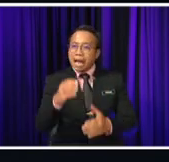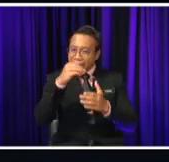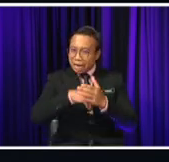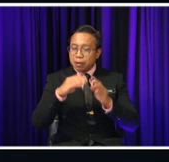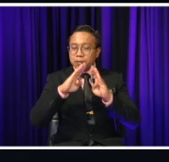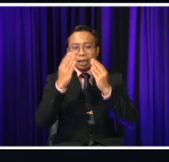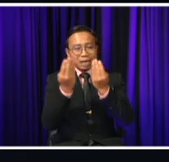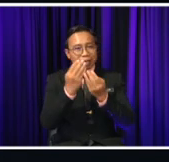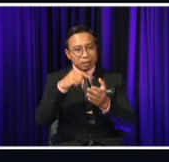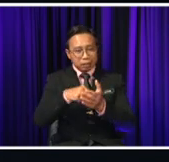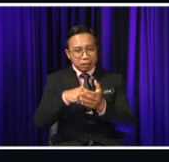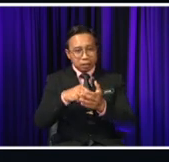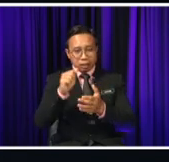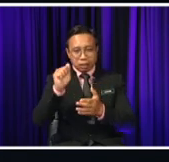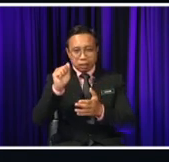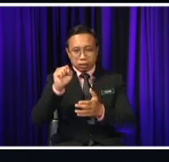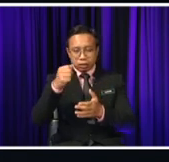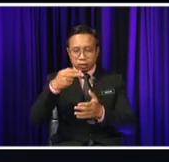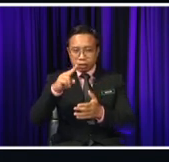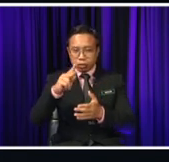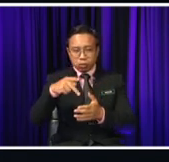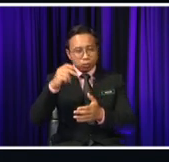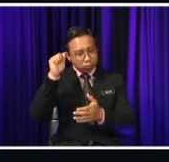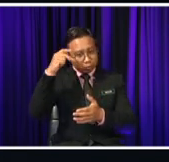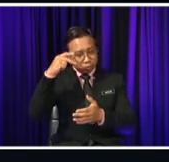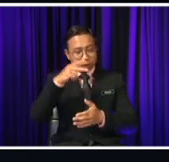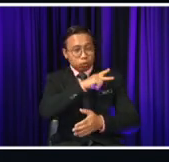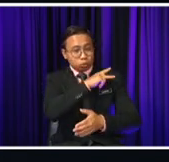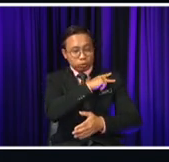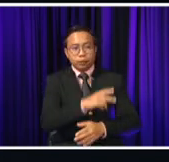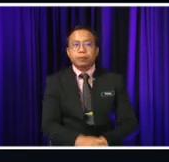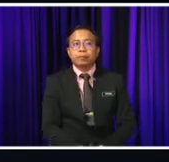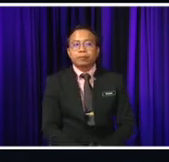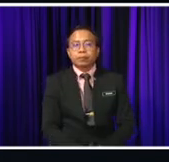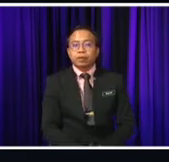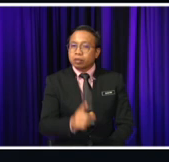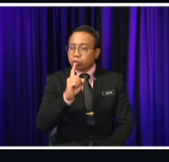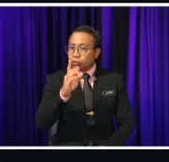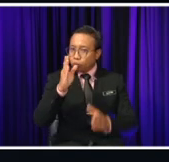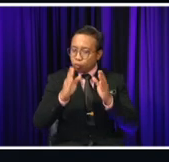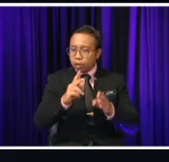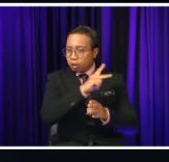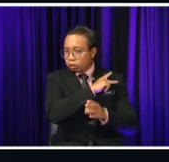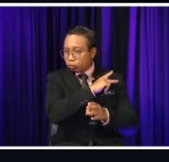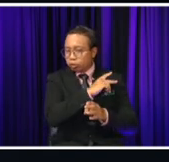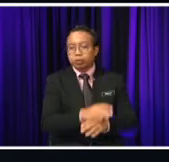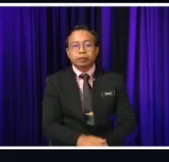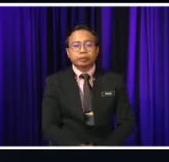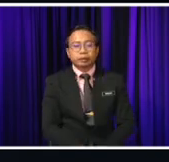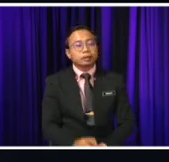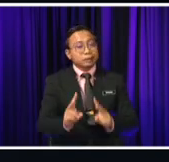azab merupakan ketua dalam persatuan tersebut yang mana sebagai seorang ketua asahum